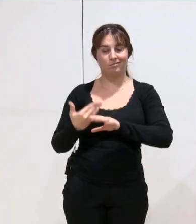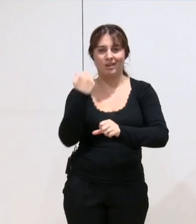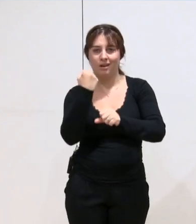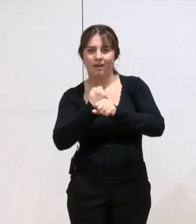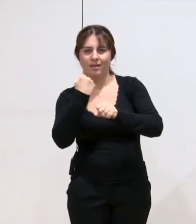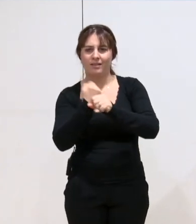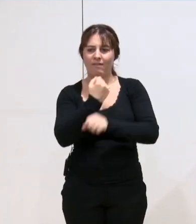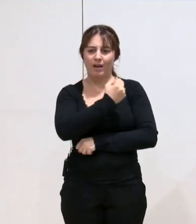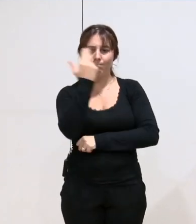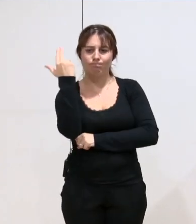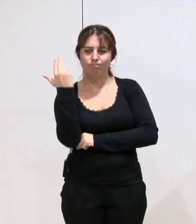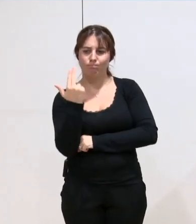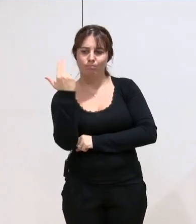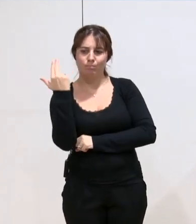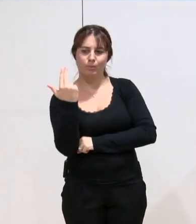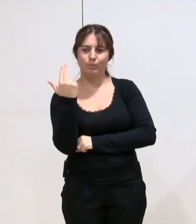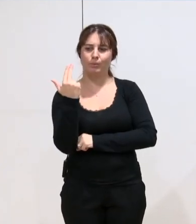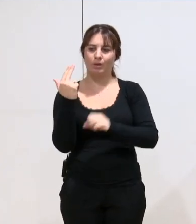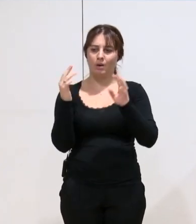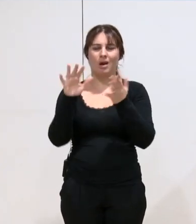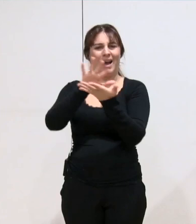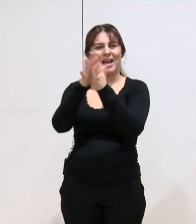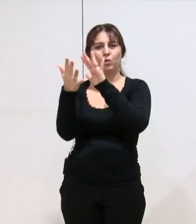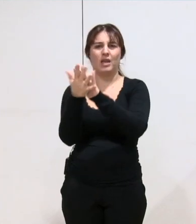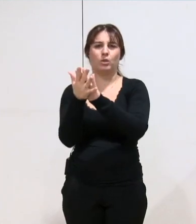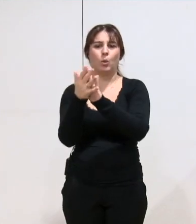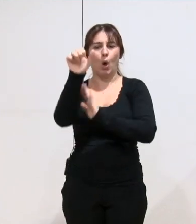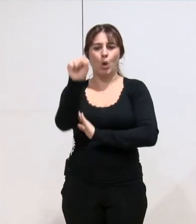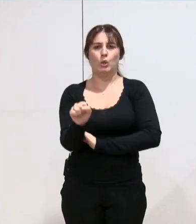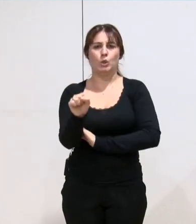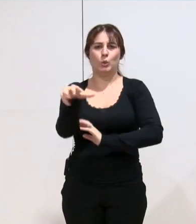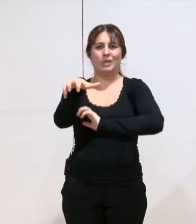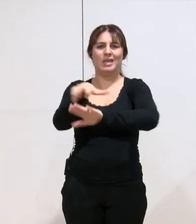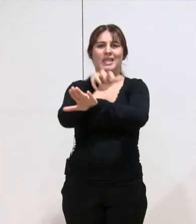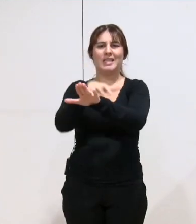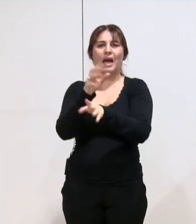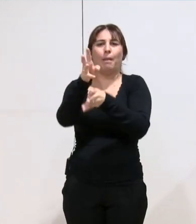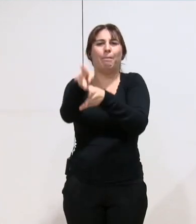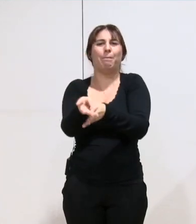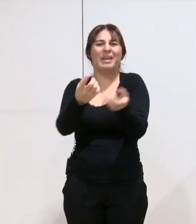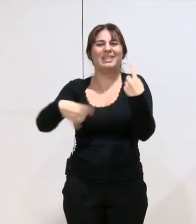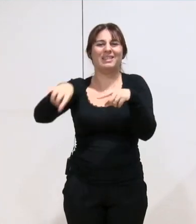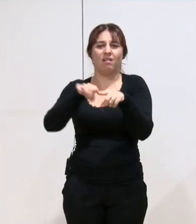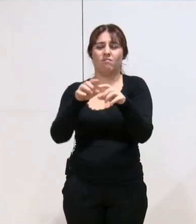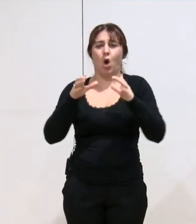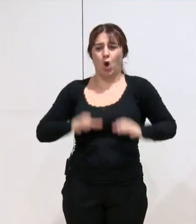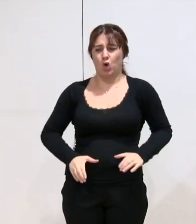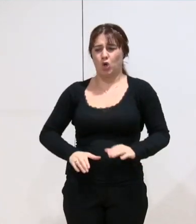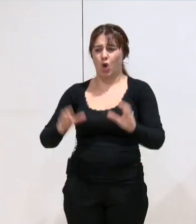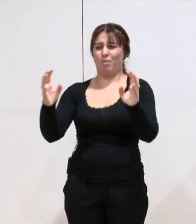avec l'Entente Sud-Isère Piste, association qui regroupe l'ensemble des clubs